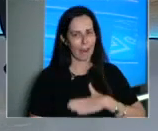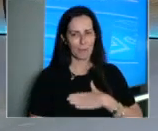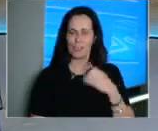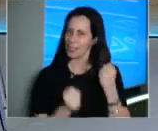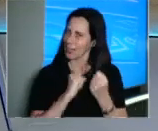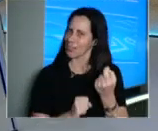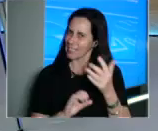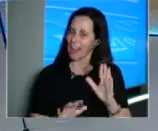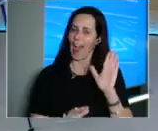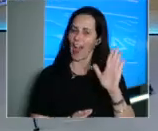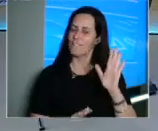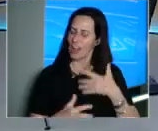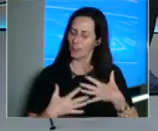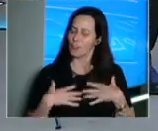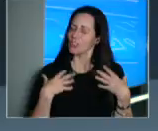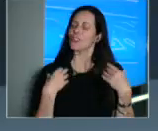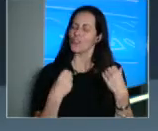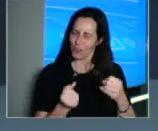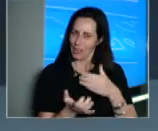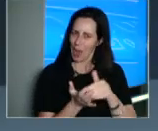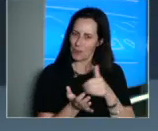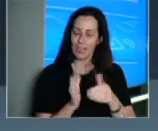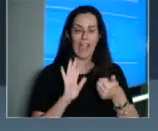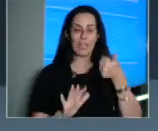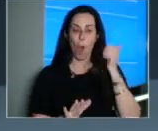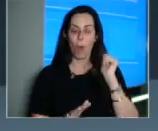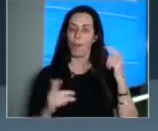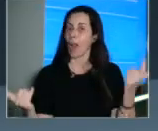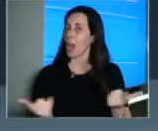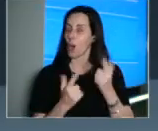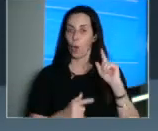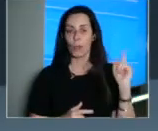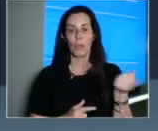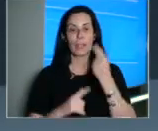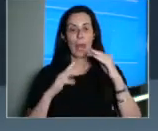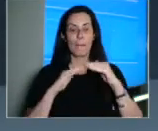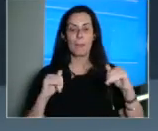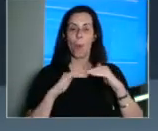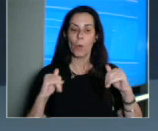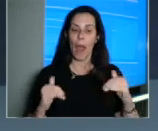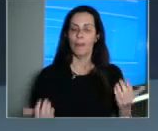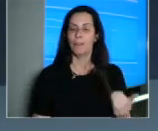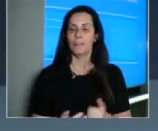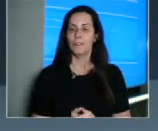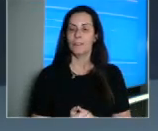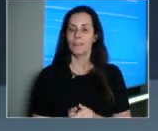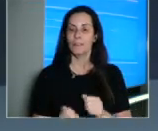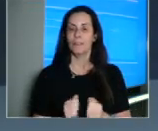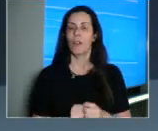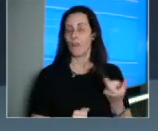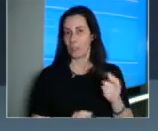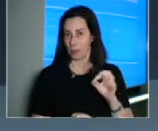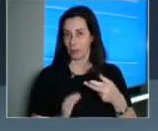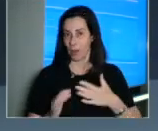קשה, קצת קשה, אבל אנחנו נתאושש ונרוץ. אתמול חגגו ברחבי המדינה את חג המימונה, או שיש לומר חג